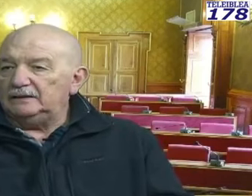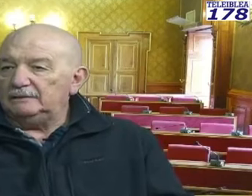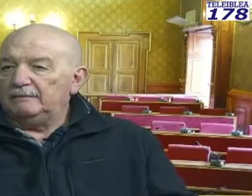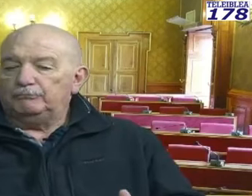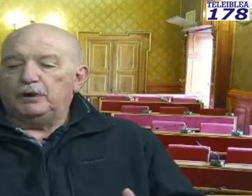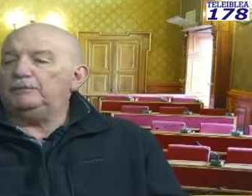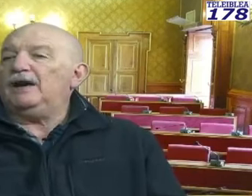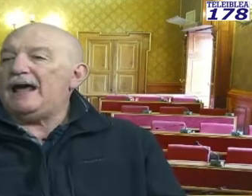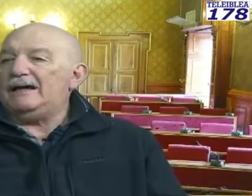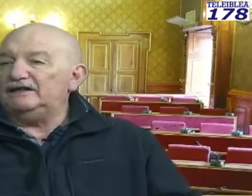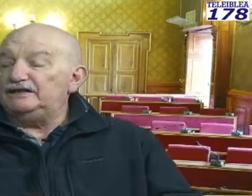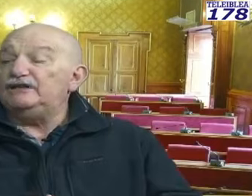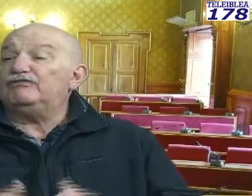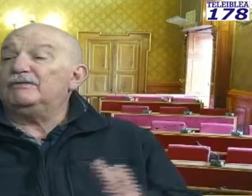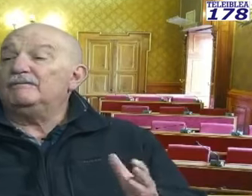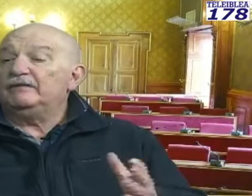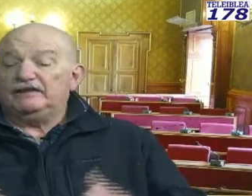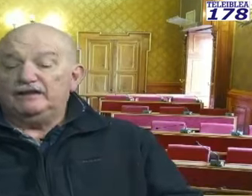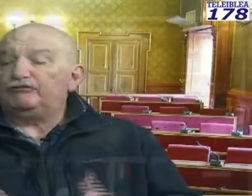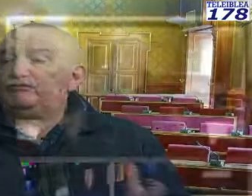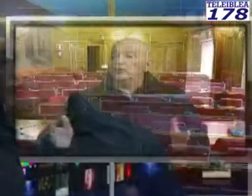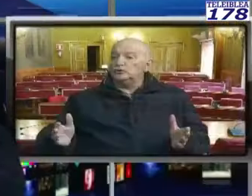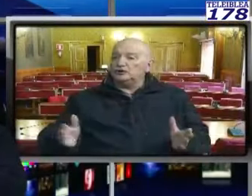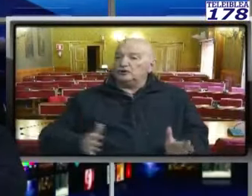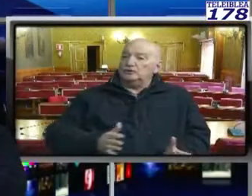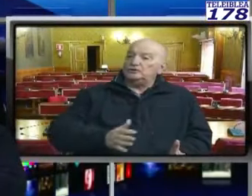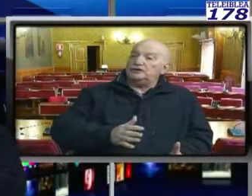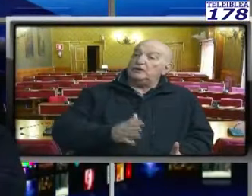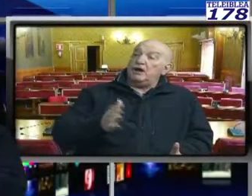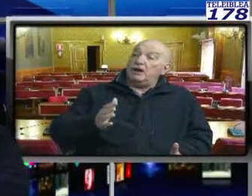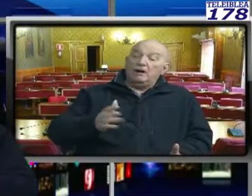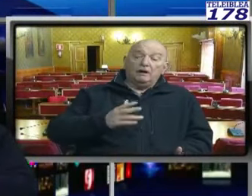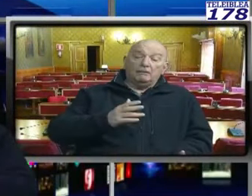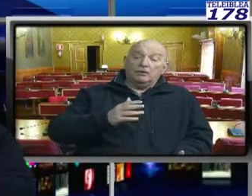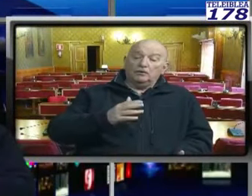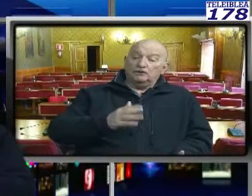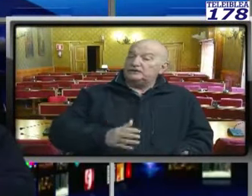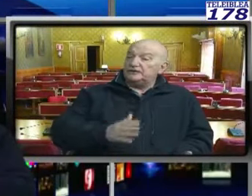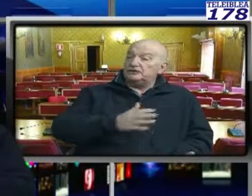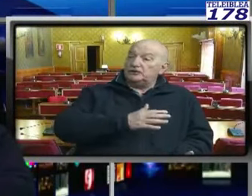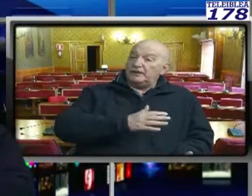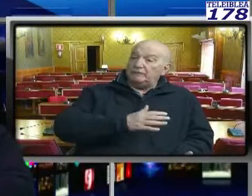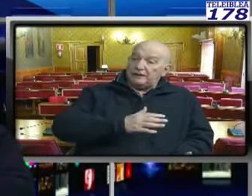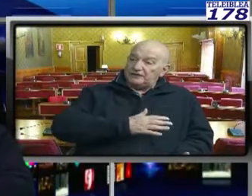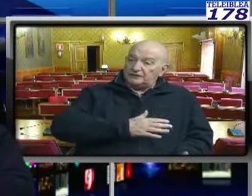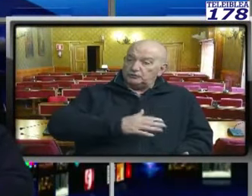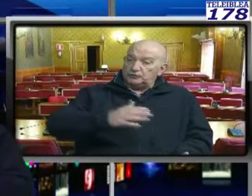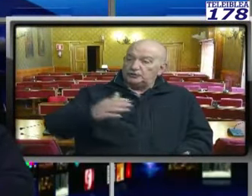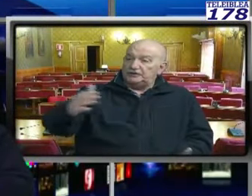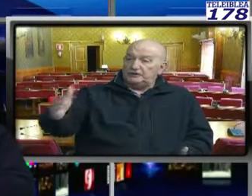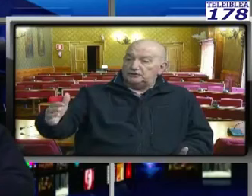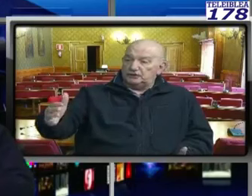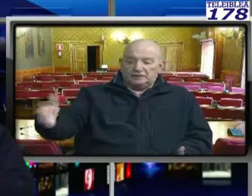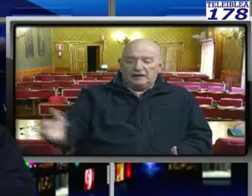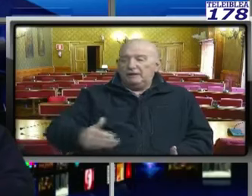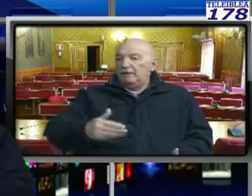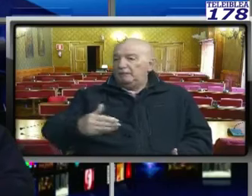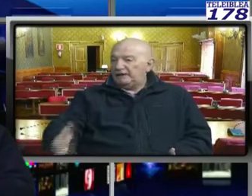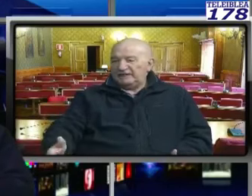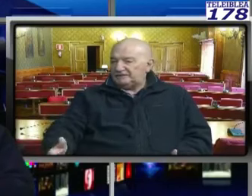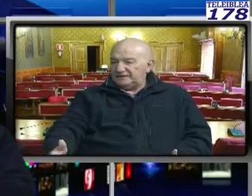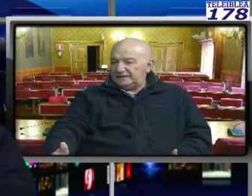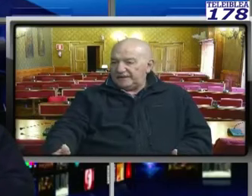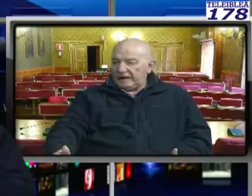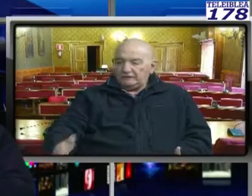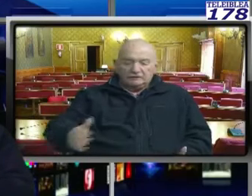bestiale, popolare, di un certo livello, diffuso, di un certo, no, ma un consenso che abbraccia tutti i ceti sociali,